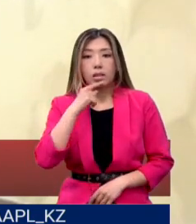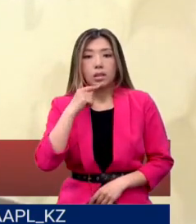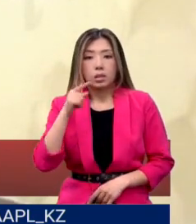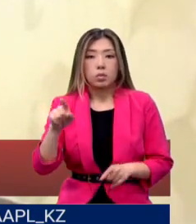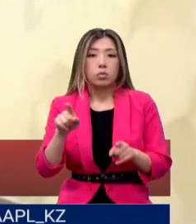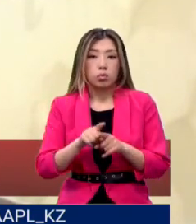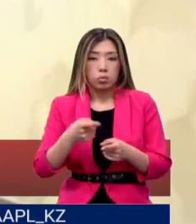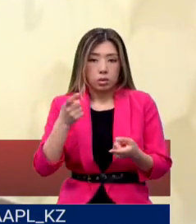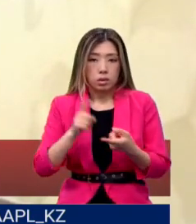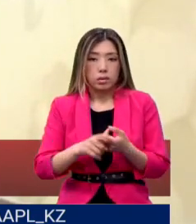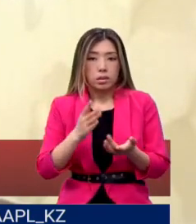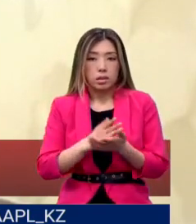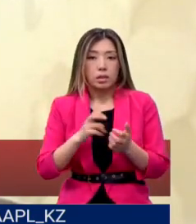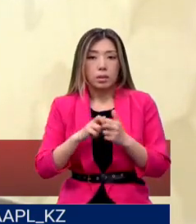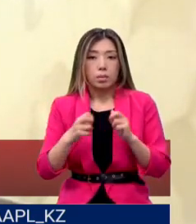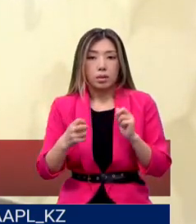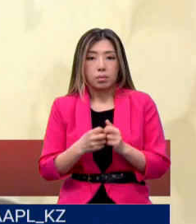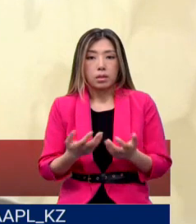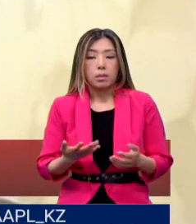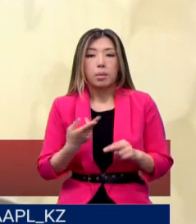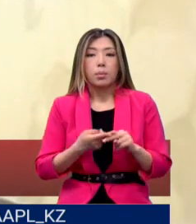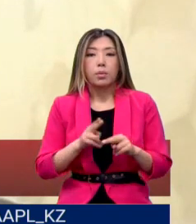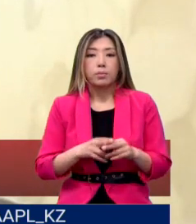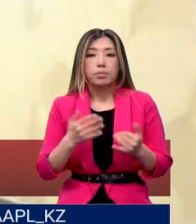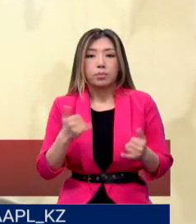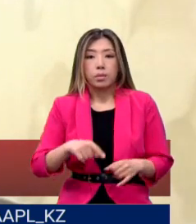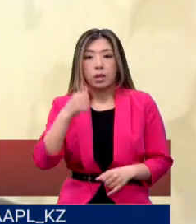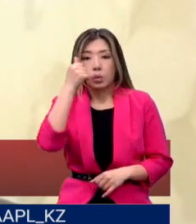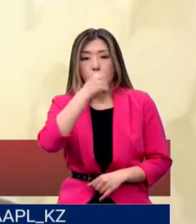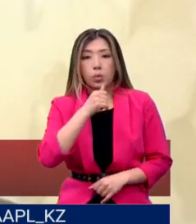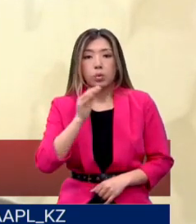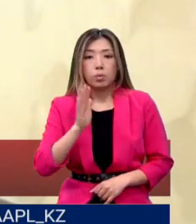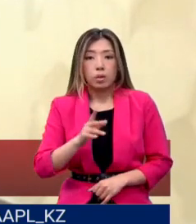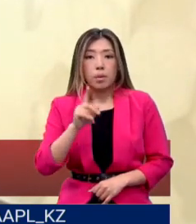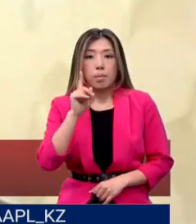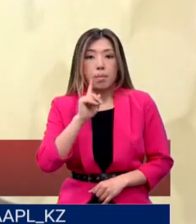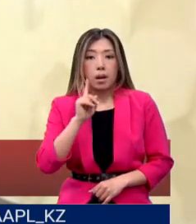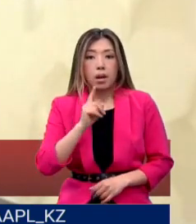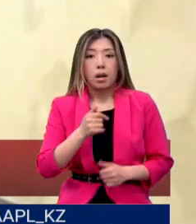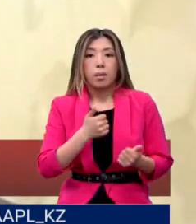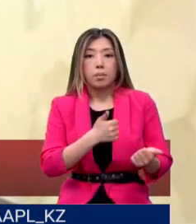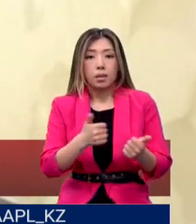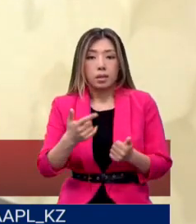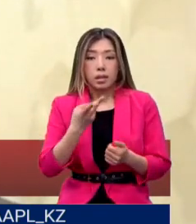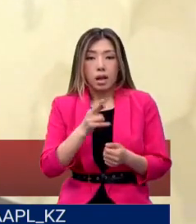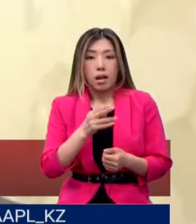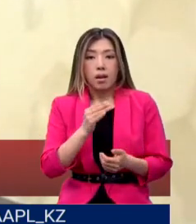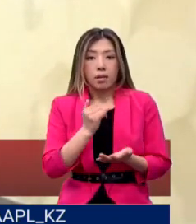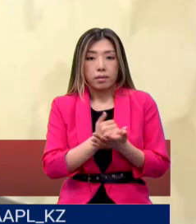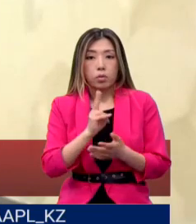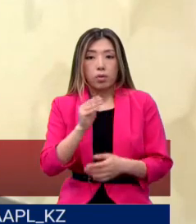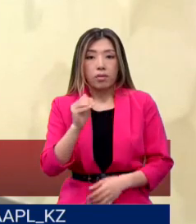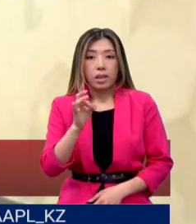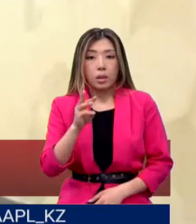также связаны с этим же нюансом. Соответственно, в данном случае этот год будет благоприятный для фермеров в